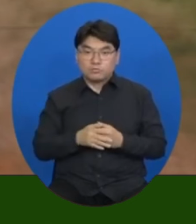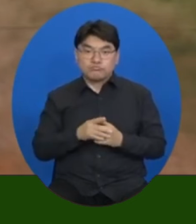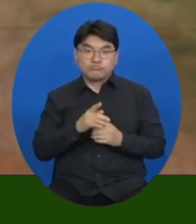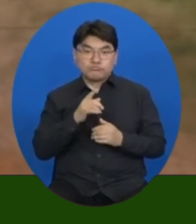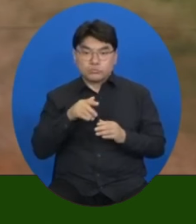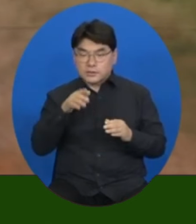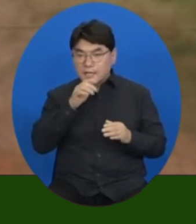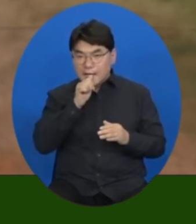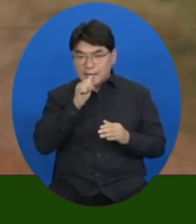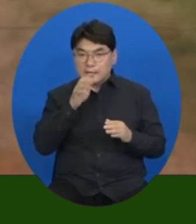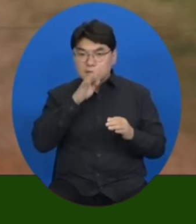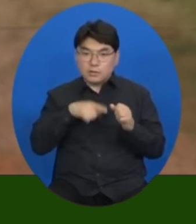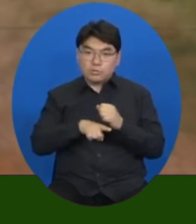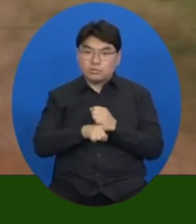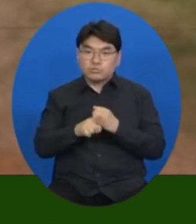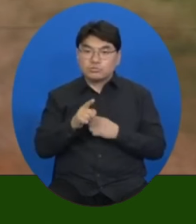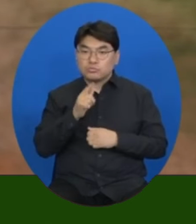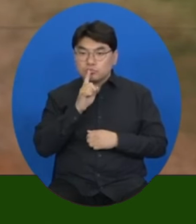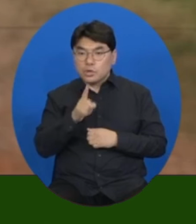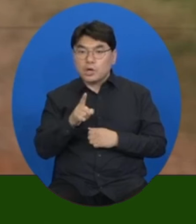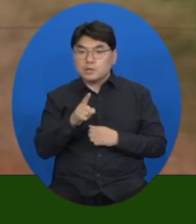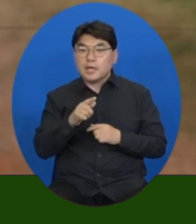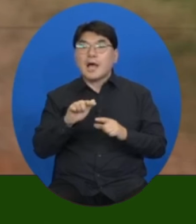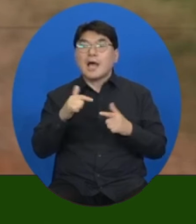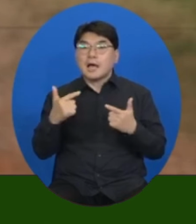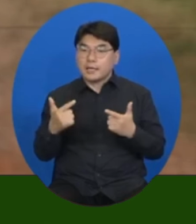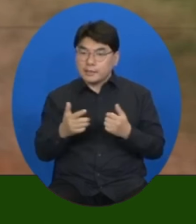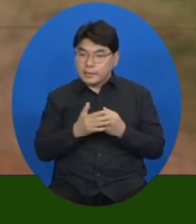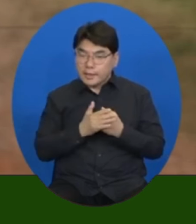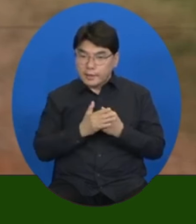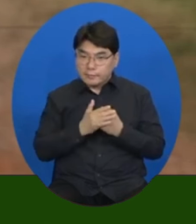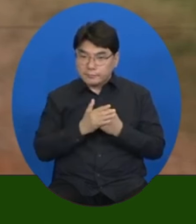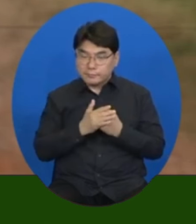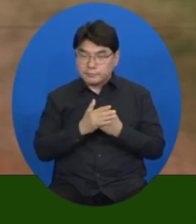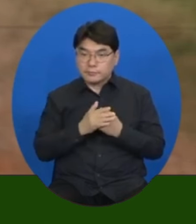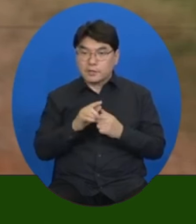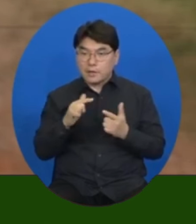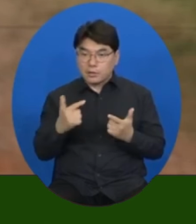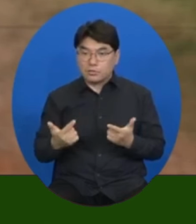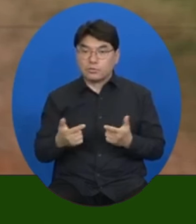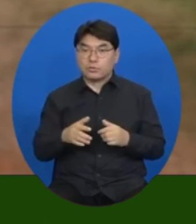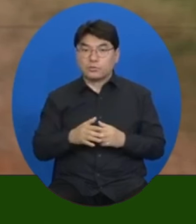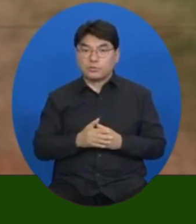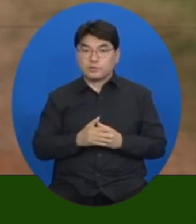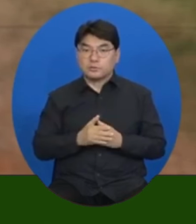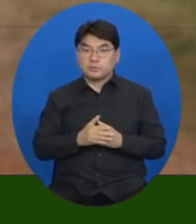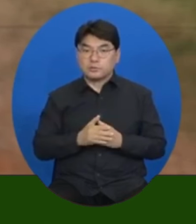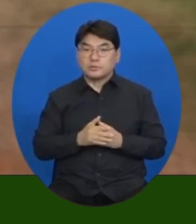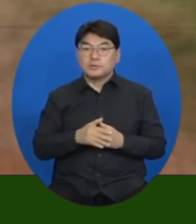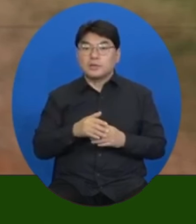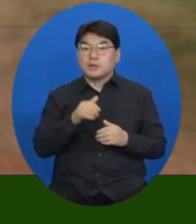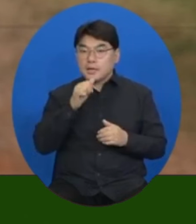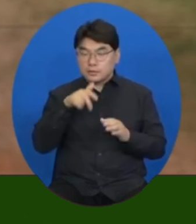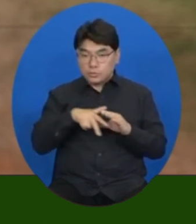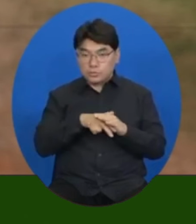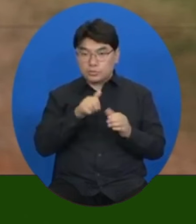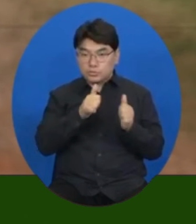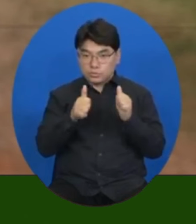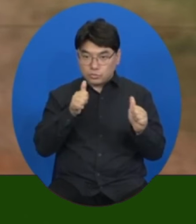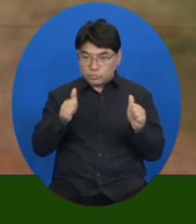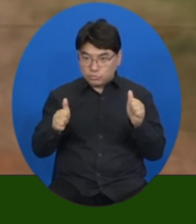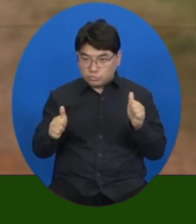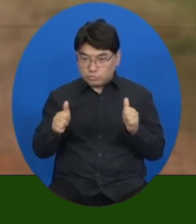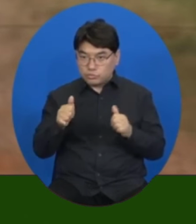서로 평화롭게 공존하 이렇게 주장하는 심지어 종교 제도자 있습니다 이것을